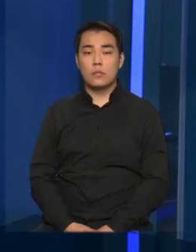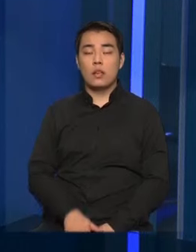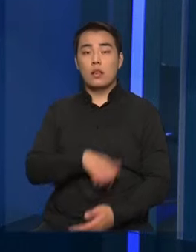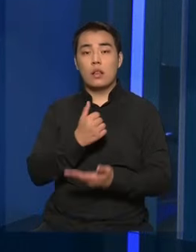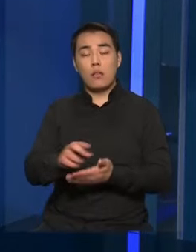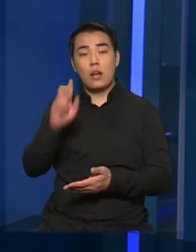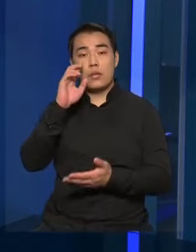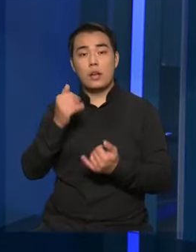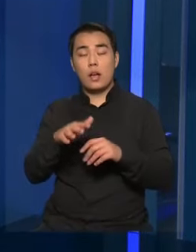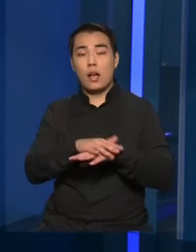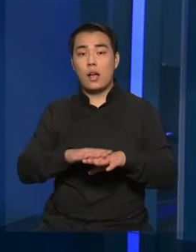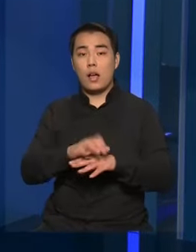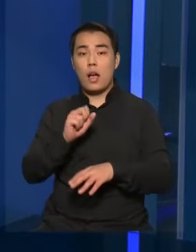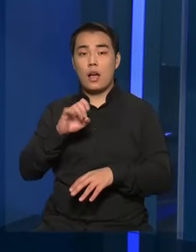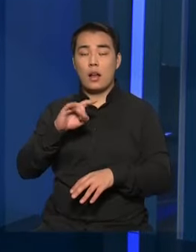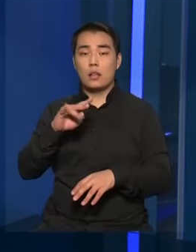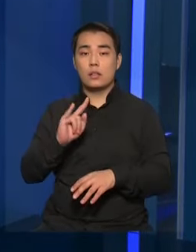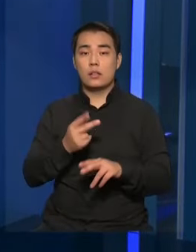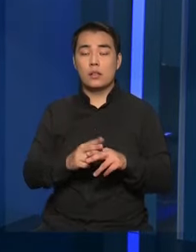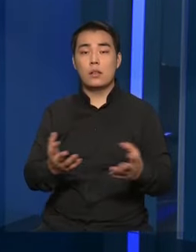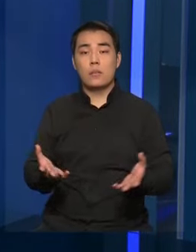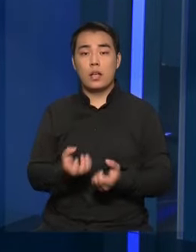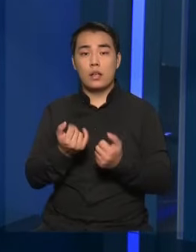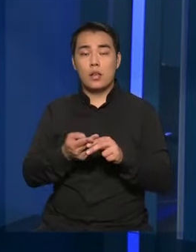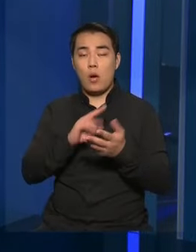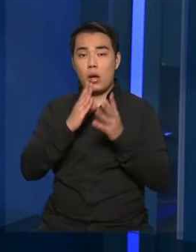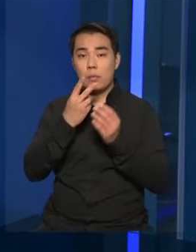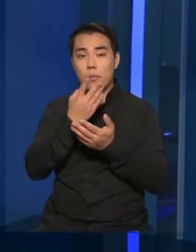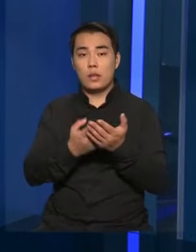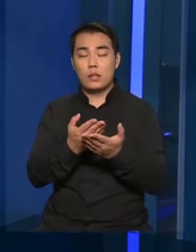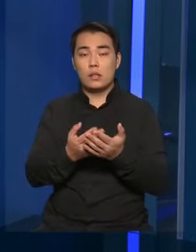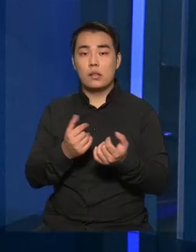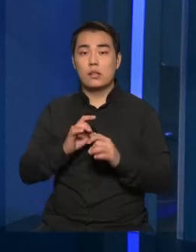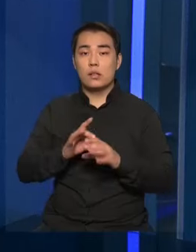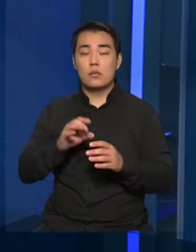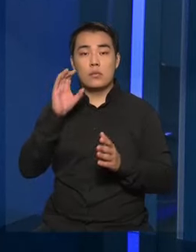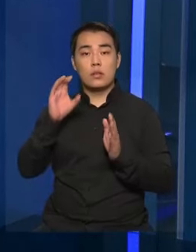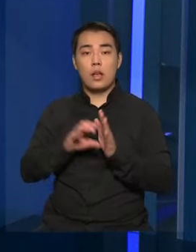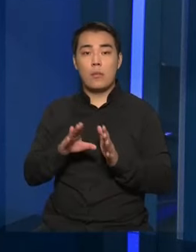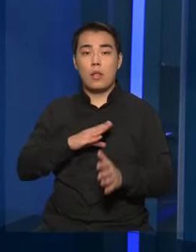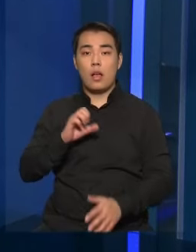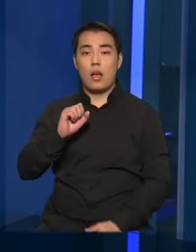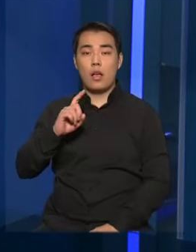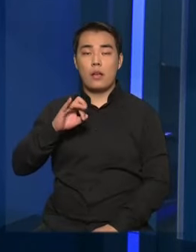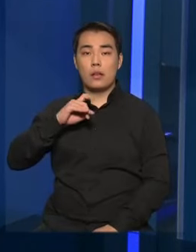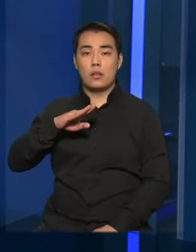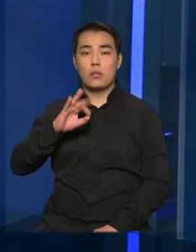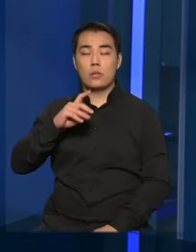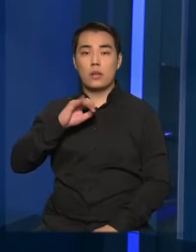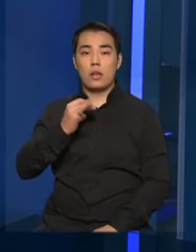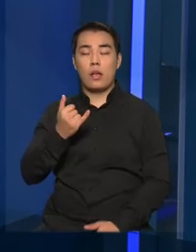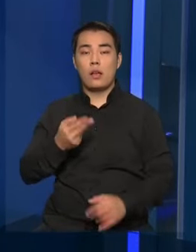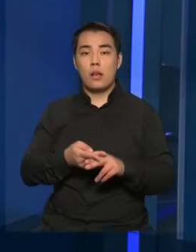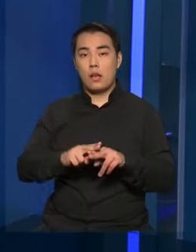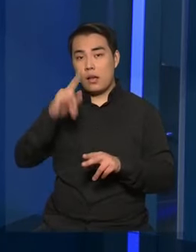Мемлекет басшысы Халықаралық аралды құтқару қоры атқарушы комитет төрағасының есебінде тыңдады. Асхат Оразбай Қазақстанның ұйымға